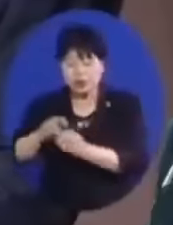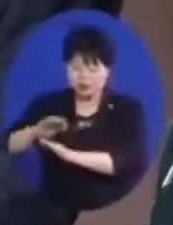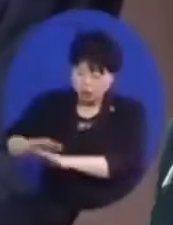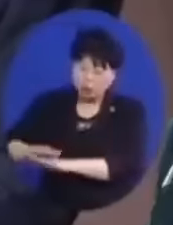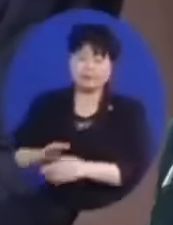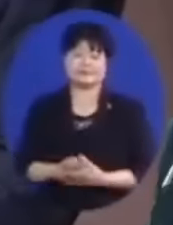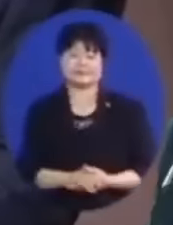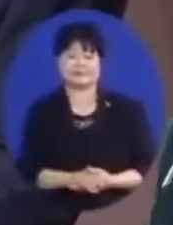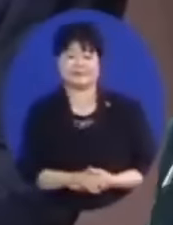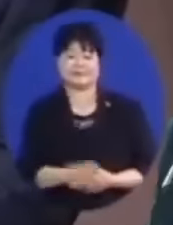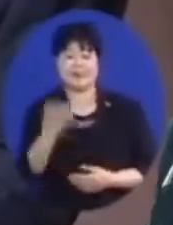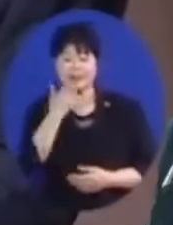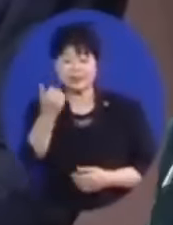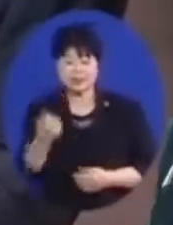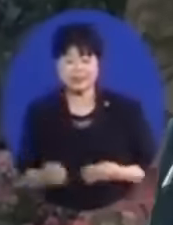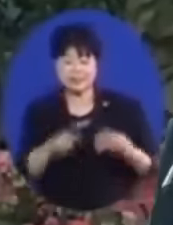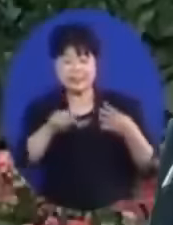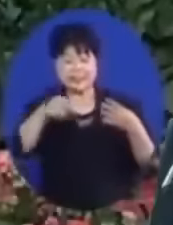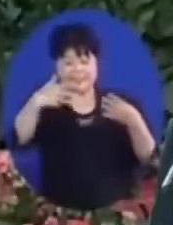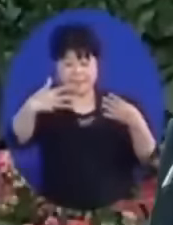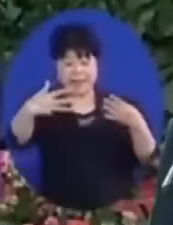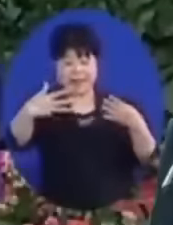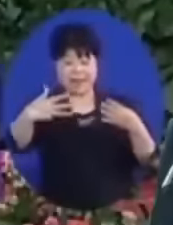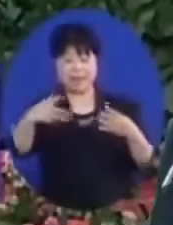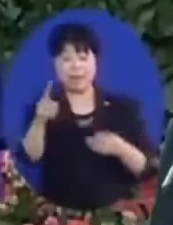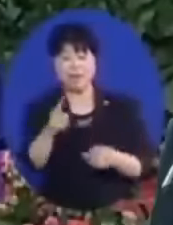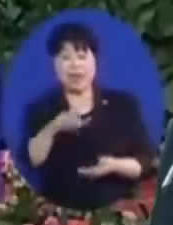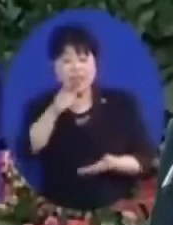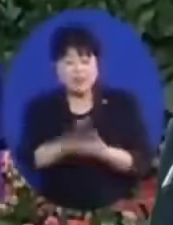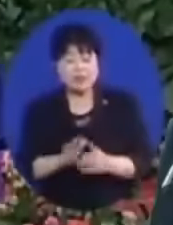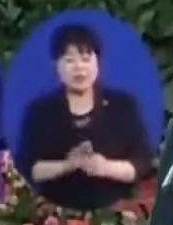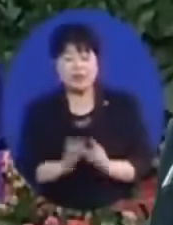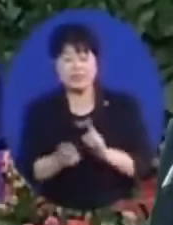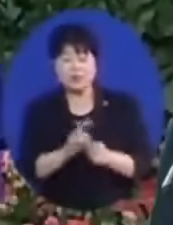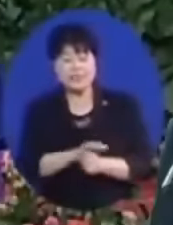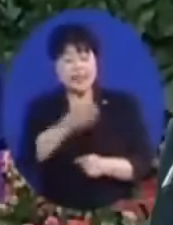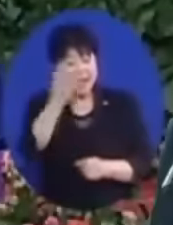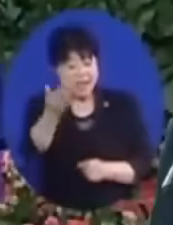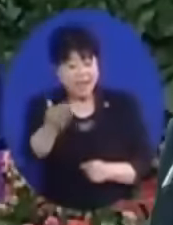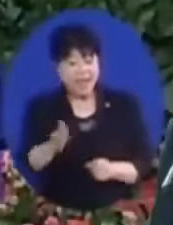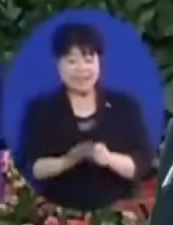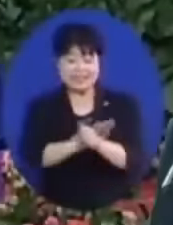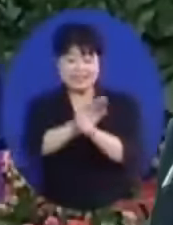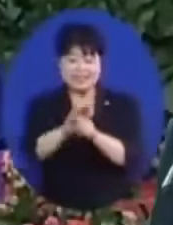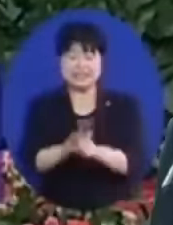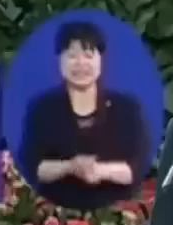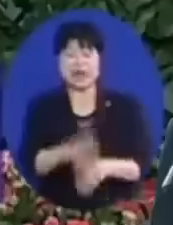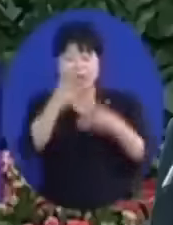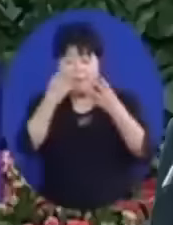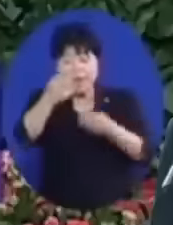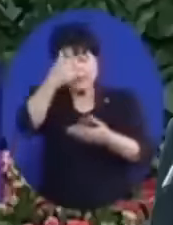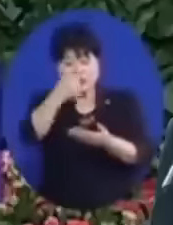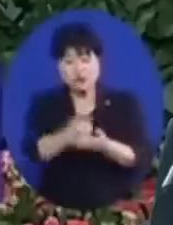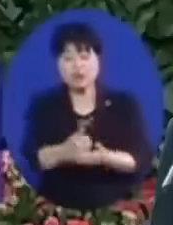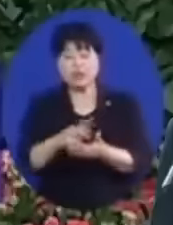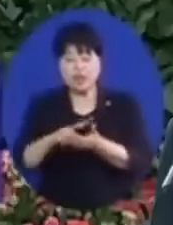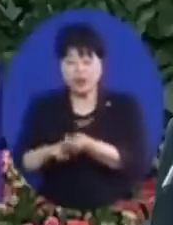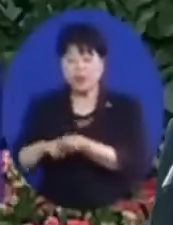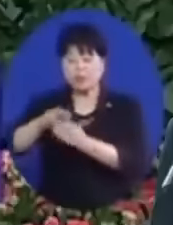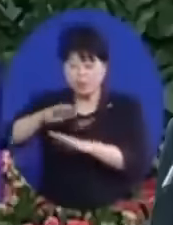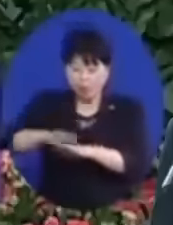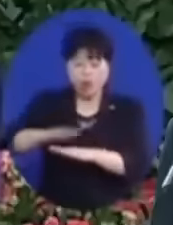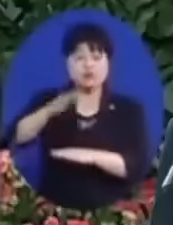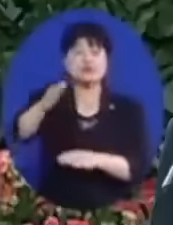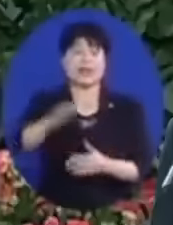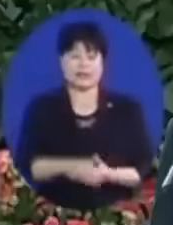사랑인 것입니다. 베드로전서 4장 8절에 무엇보라도 뜨겁게 서로 사랑할지니 사랑은 허다한 죄를 덮나니라고 말하는